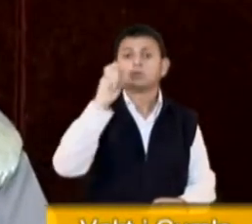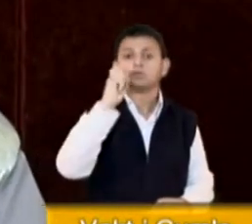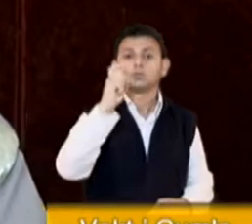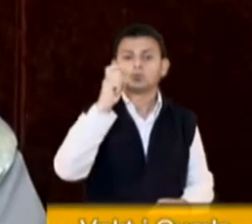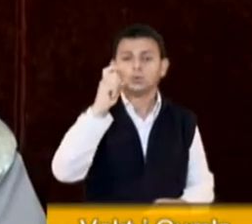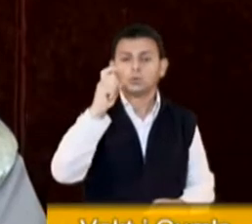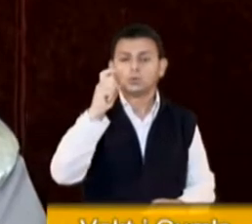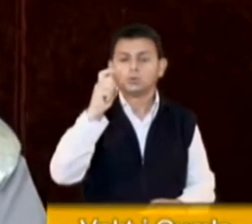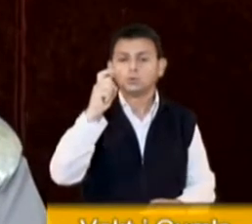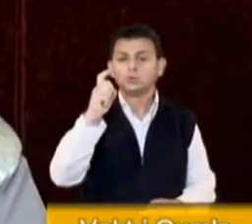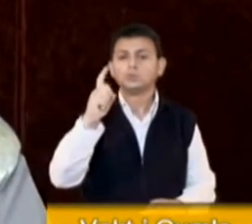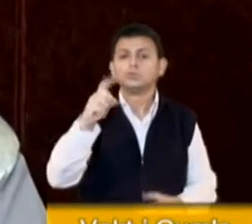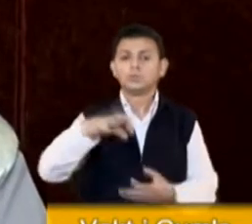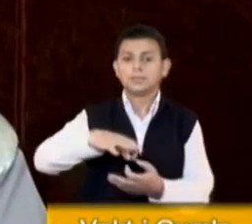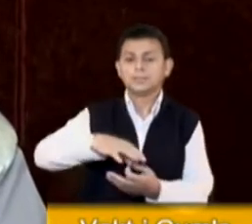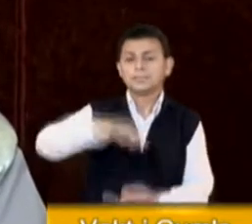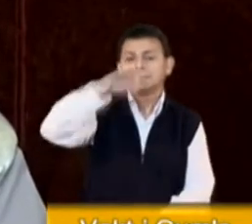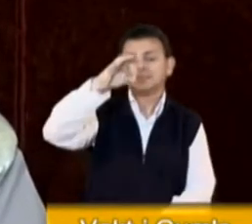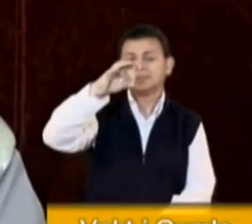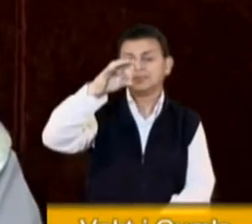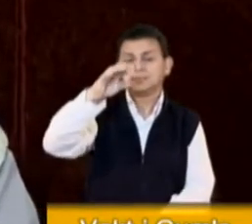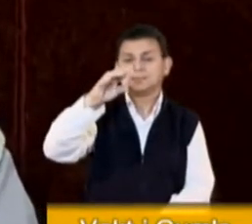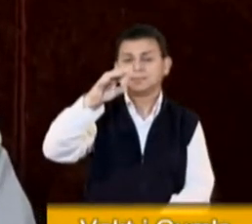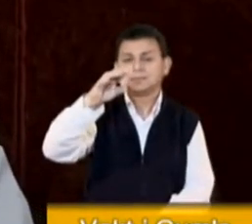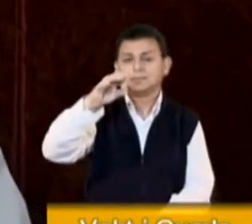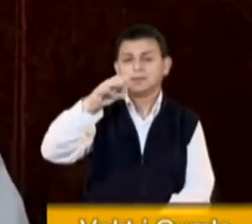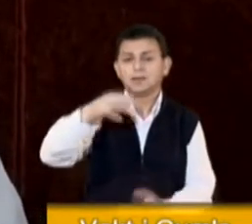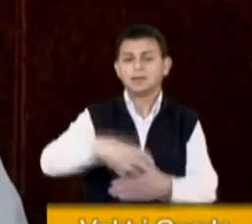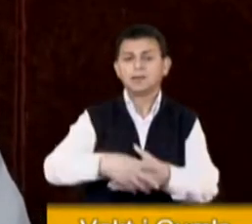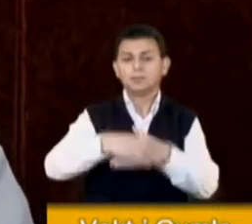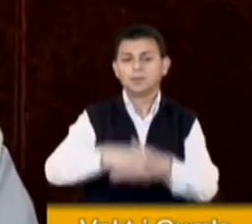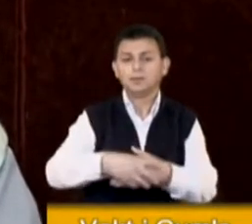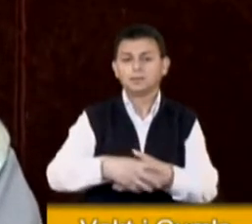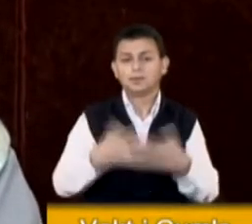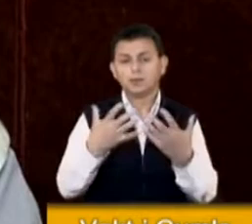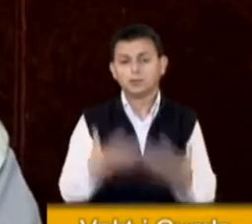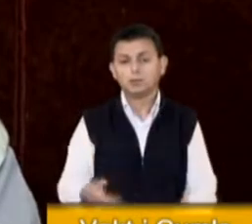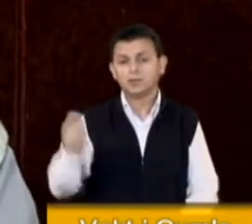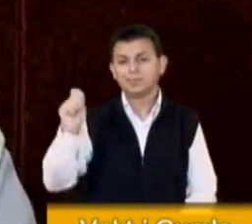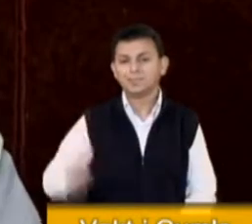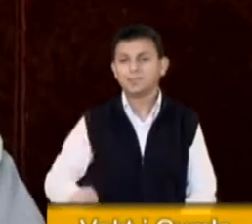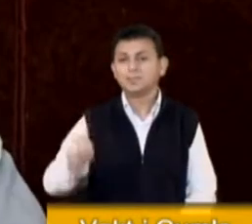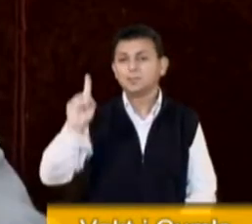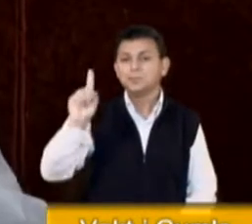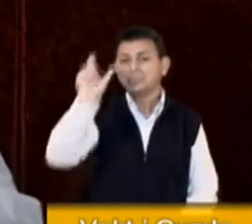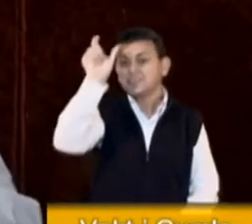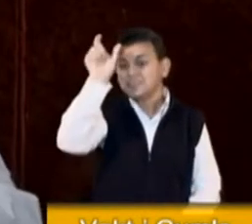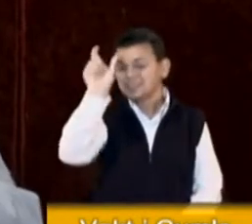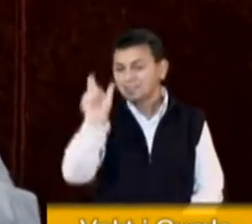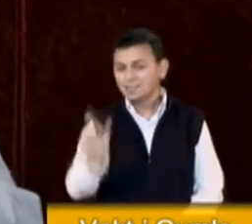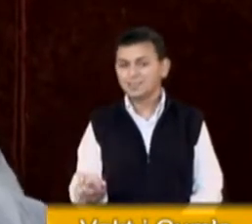9 tanesinin biatını kabul etti. İçlerinden birisinin biatını kabul etmedi. Çünkü